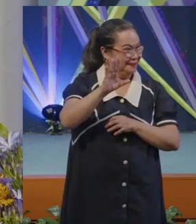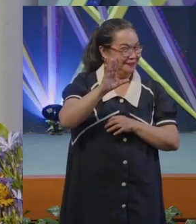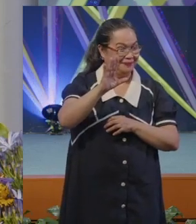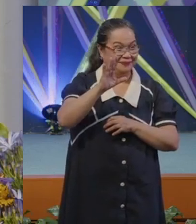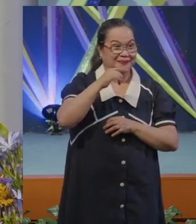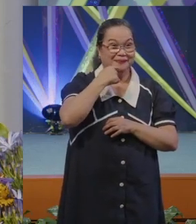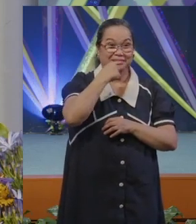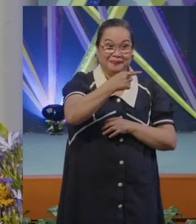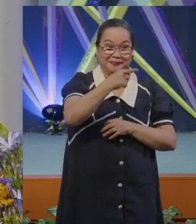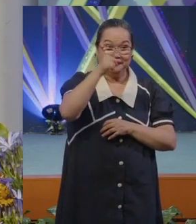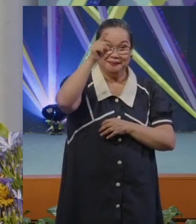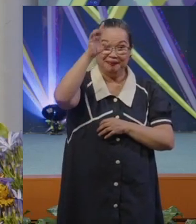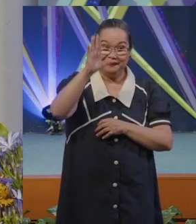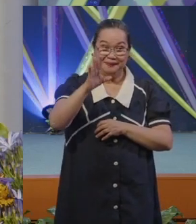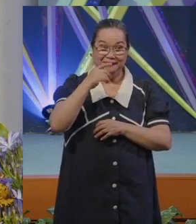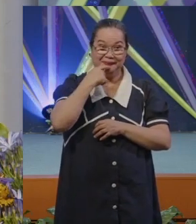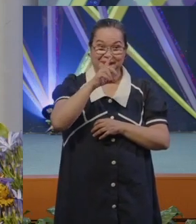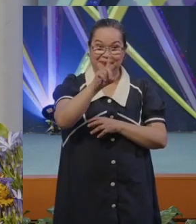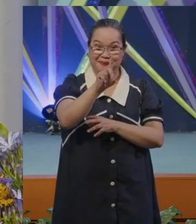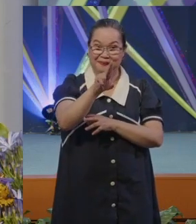Sabi ng Panginoon sa Deuteronomy